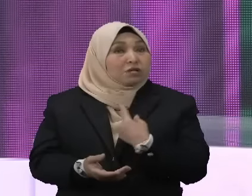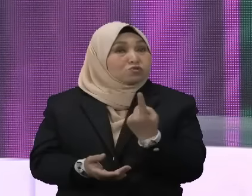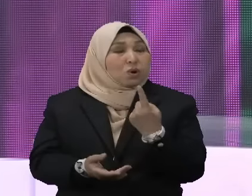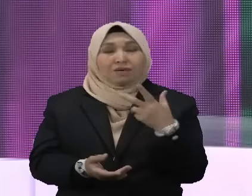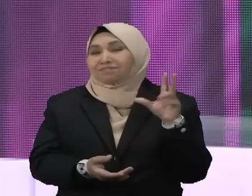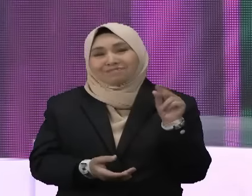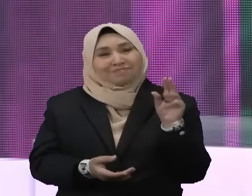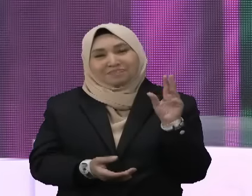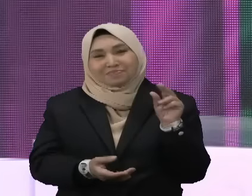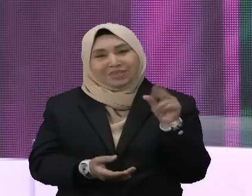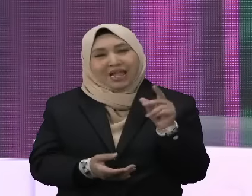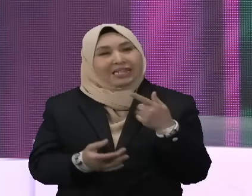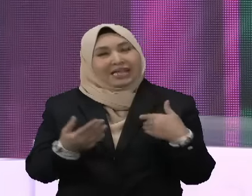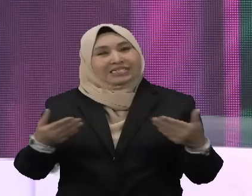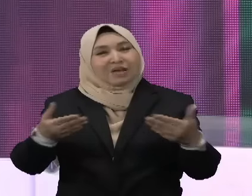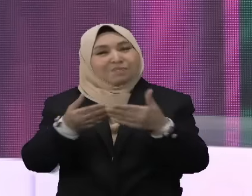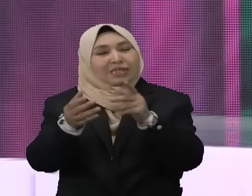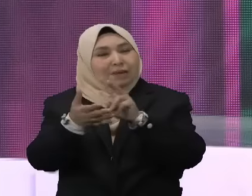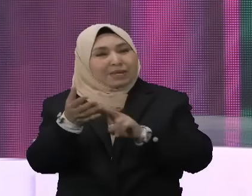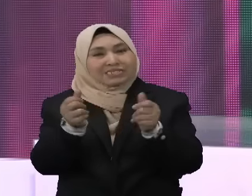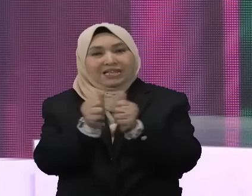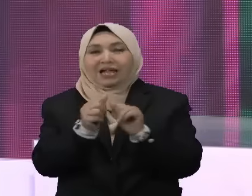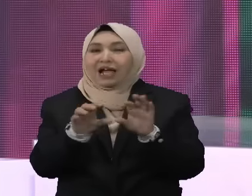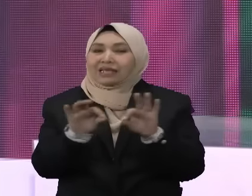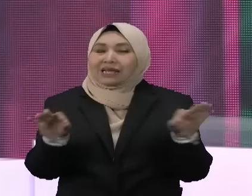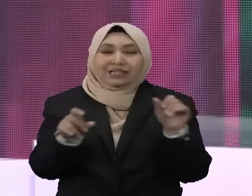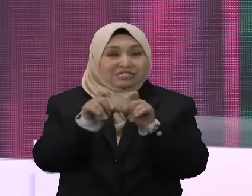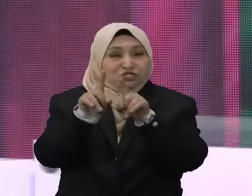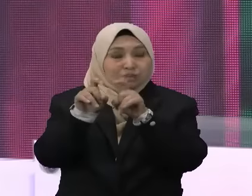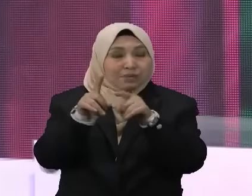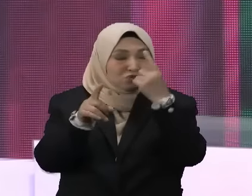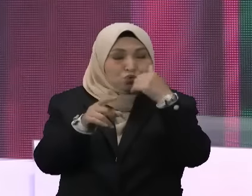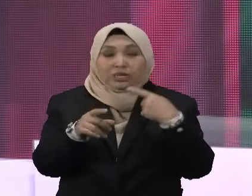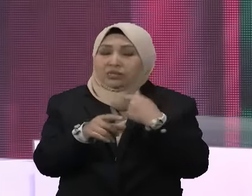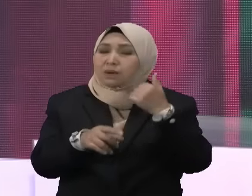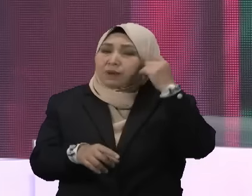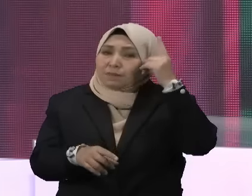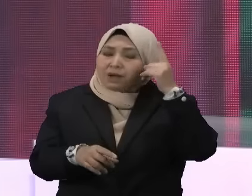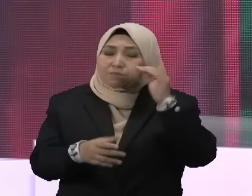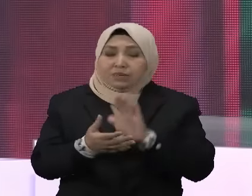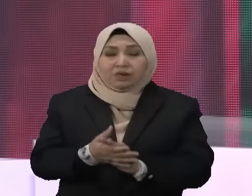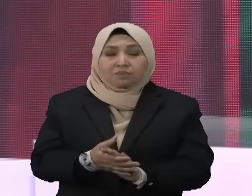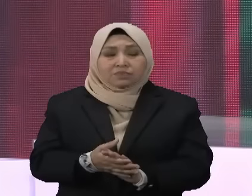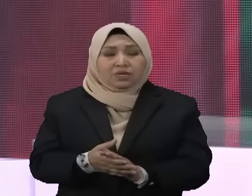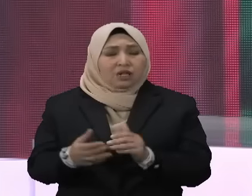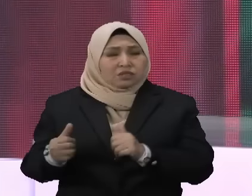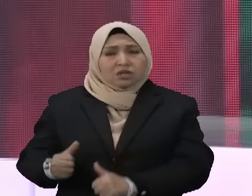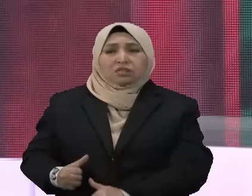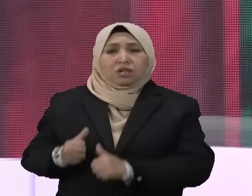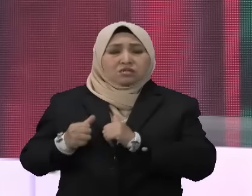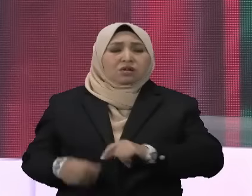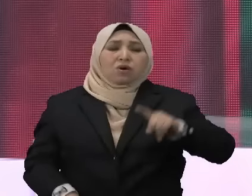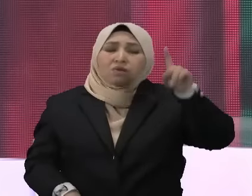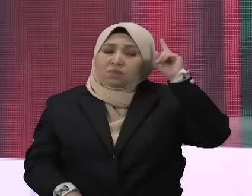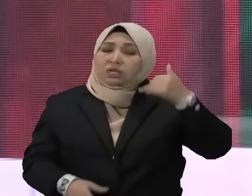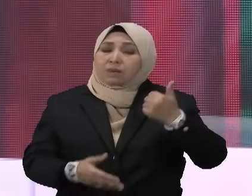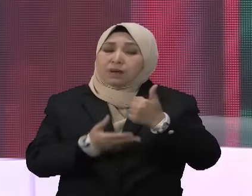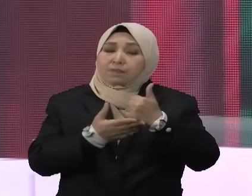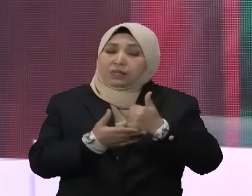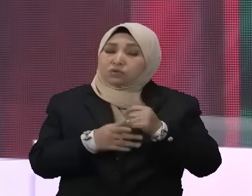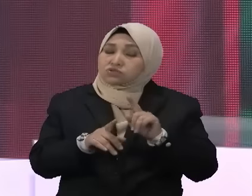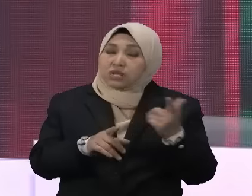keseorangan. Baik, kita teruskan bacaan dengan ayat yang ke-11 untuk kita memahami tentera-tentera Allah yang membantu